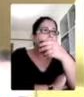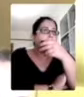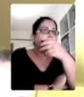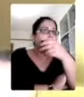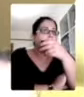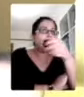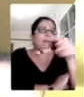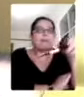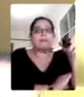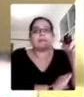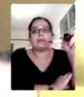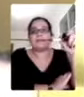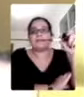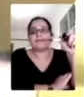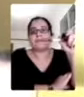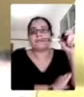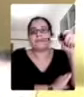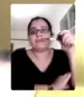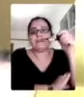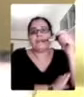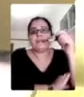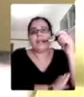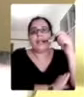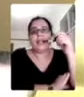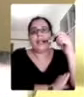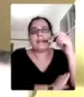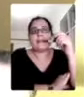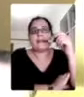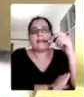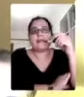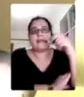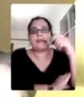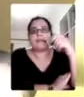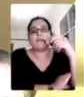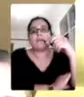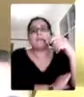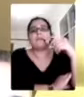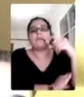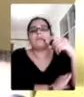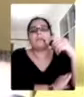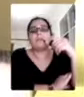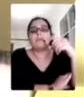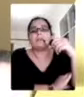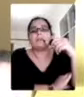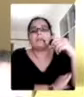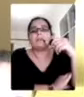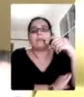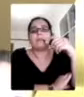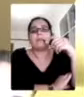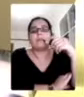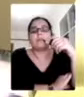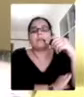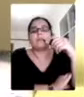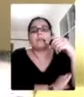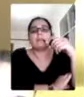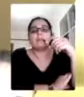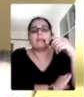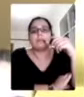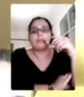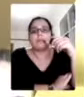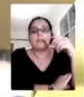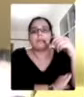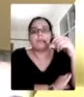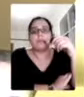tabakası genelde ağaç gibi absorbe edici bir şeydir. Eğer aromatik tütün içerseniz, latakya tütünü içerseniz Elif Hanım'ın